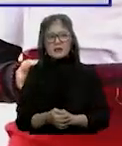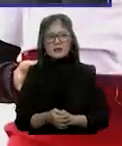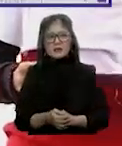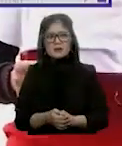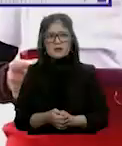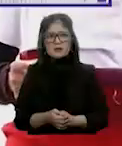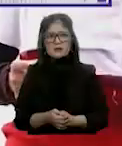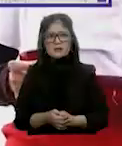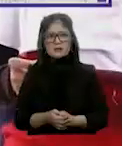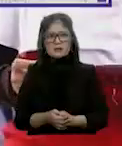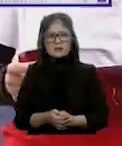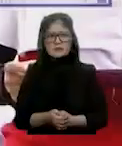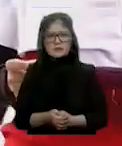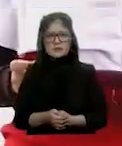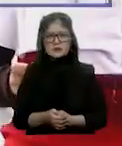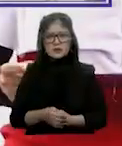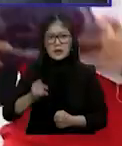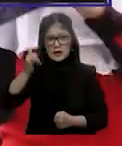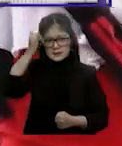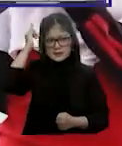Ini siapa? Ganjar.